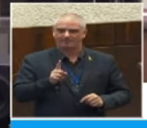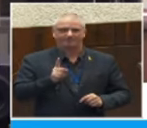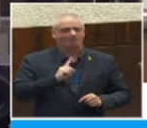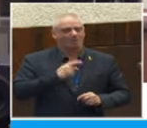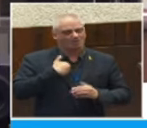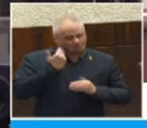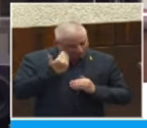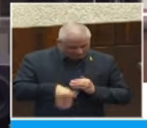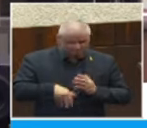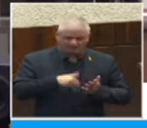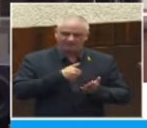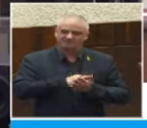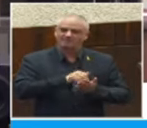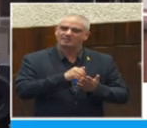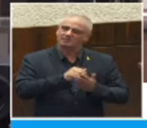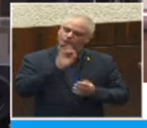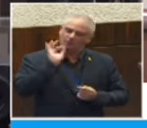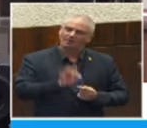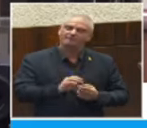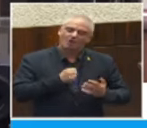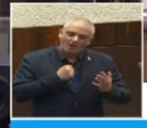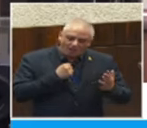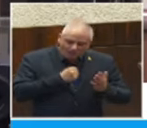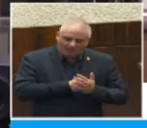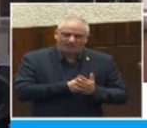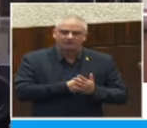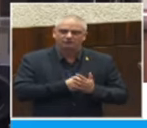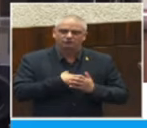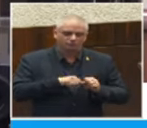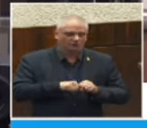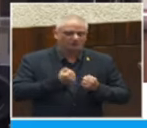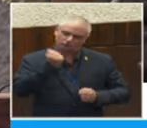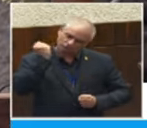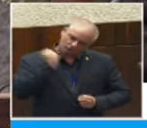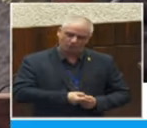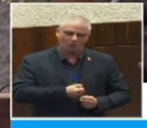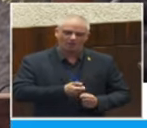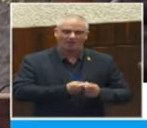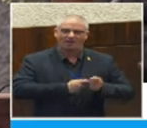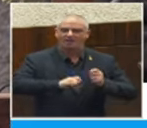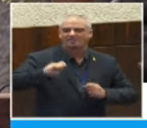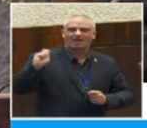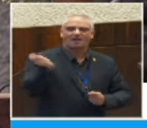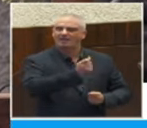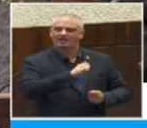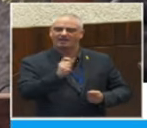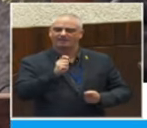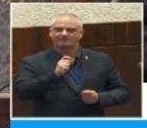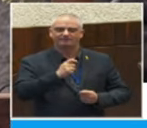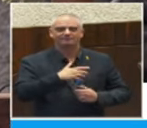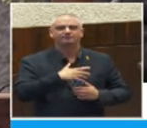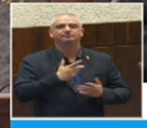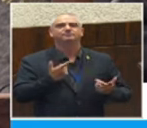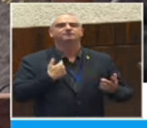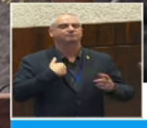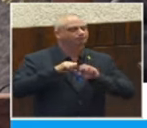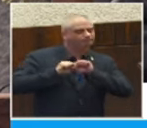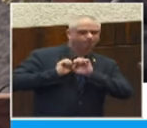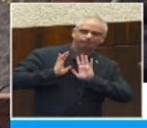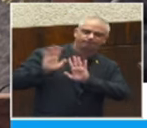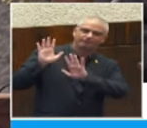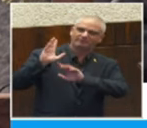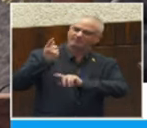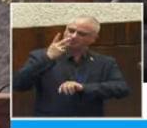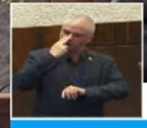ונמשיך להכות עד שנשבור וננטץ את החרב המונפת מעל צווארנו ואת היד האוחזת